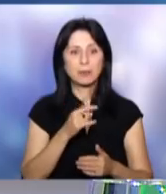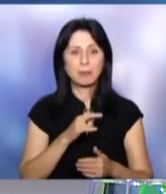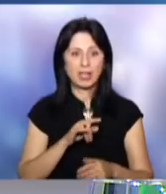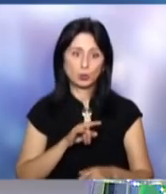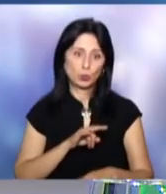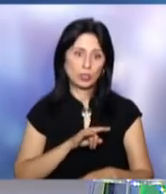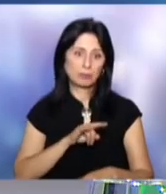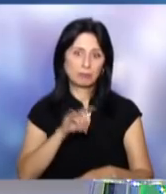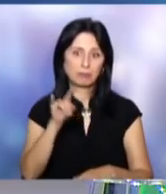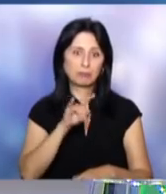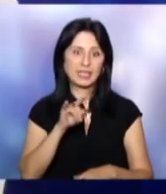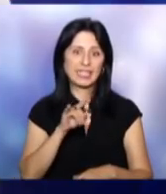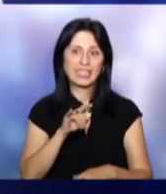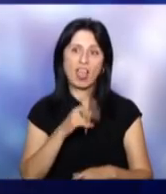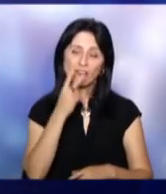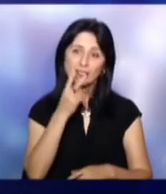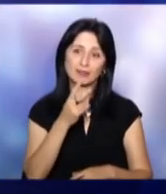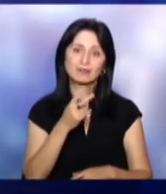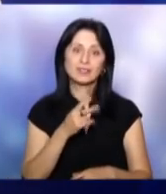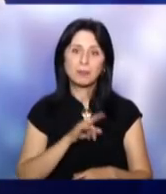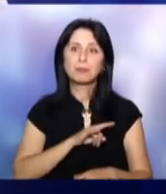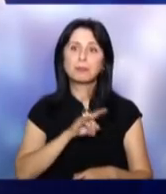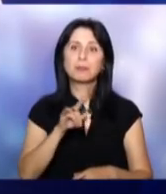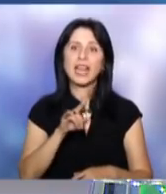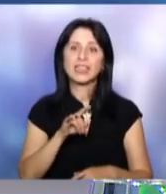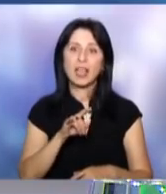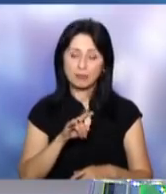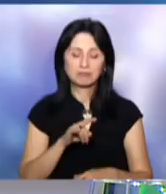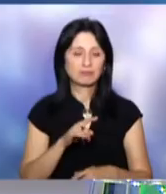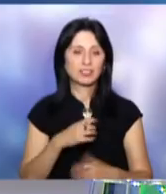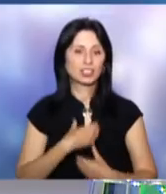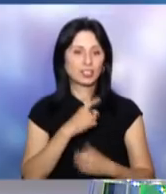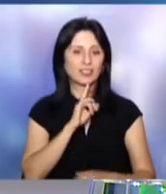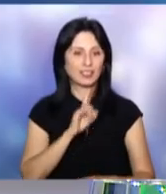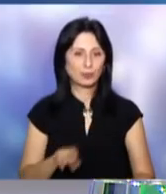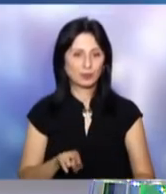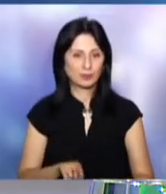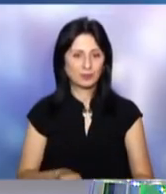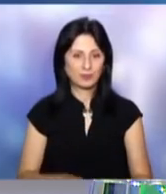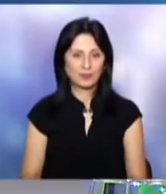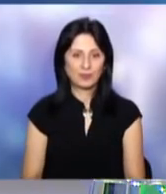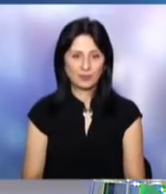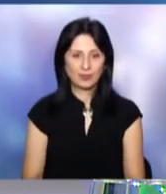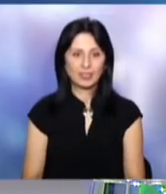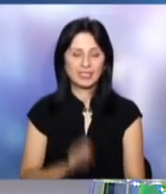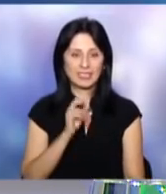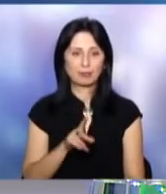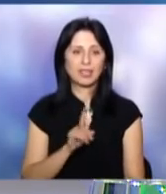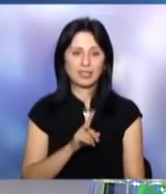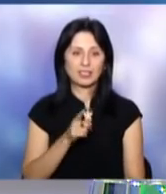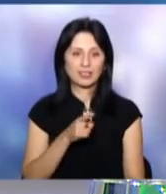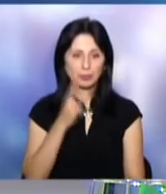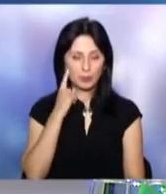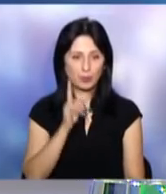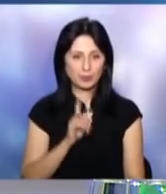მფრინავი რომელიც თქვენს ფრენას უძღვება და მაშინ არავითარ შემთხვევაში არ დაგემუქრებათ ის საფრთხე რაზედაც თქვენ